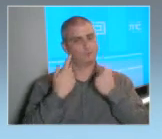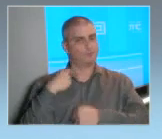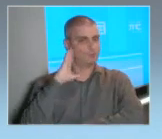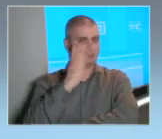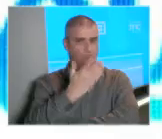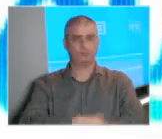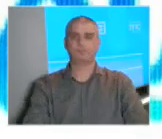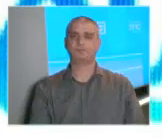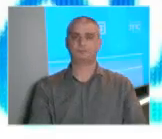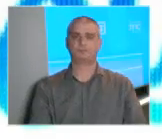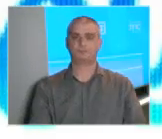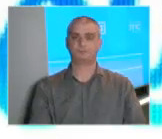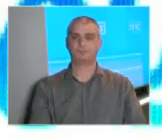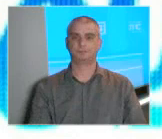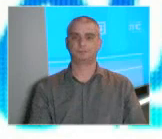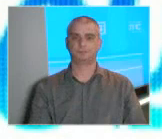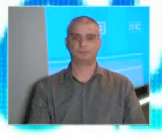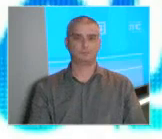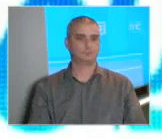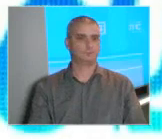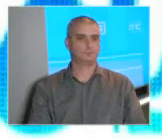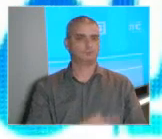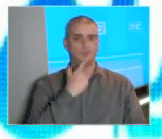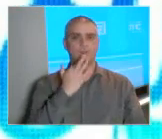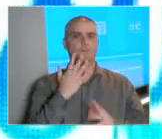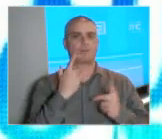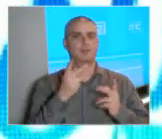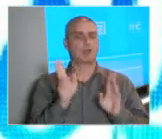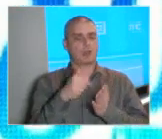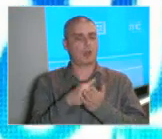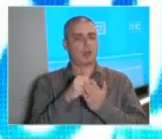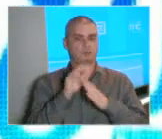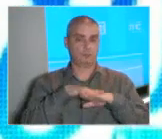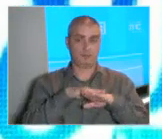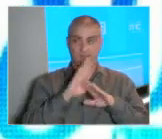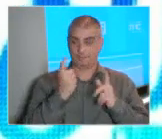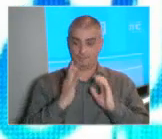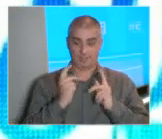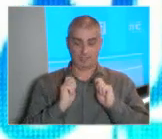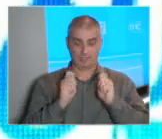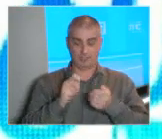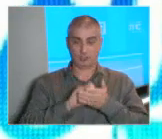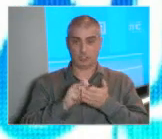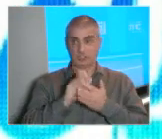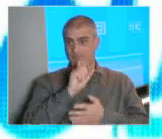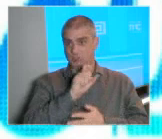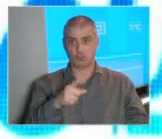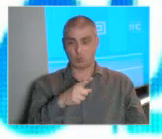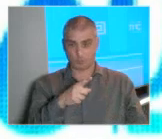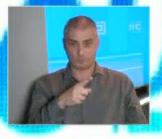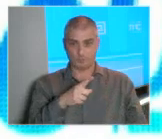נשמע. הוא אמר, מתי תתחיל הנבצרות? האם הגשת כתב אישום על